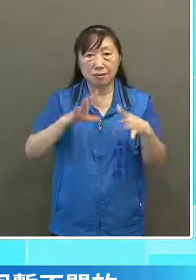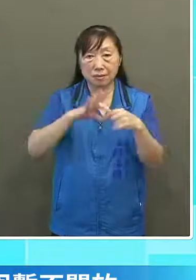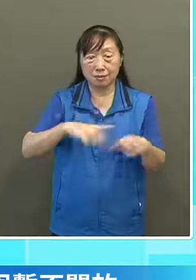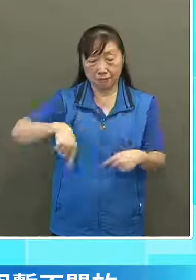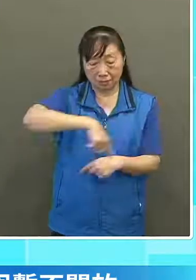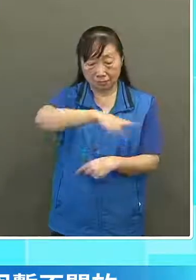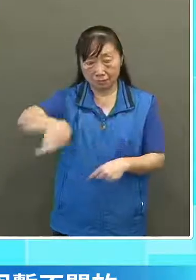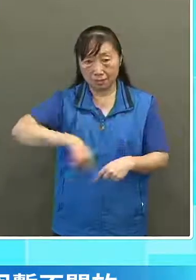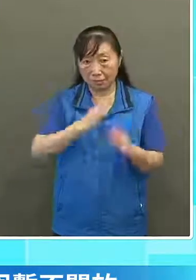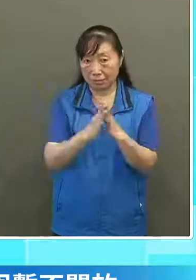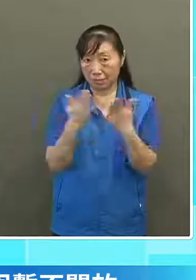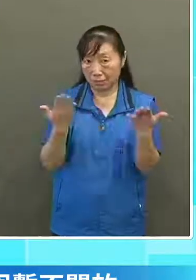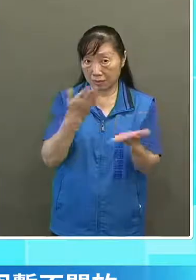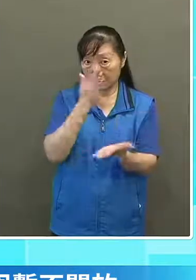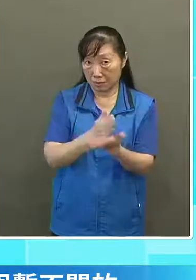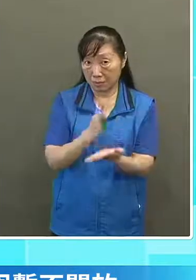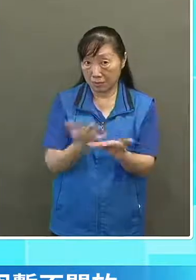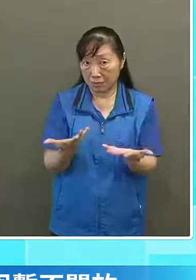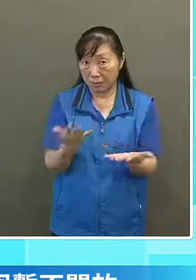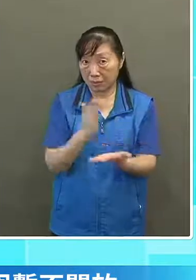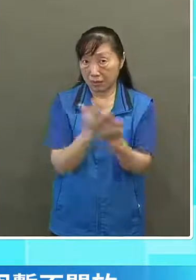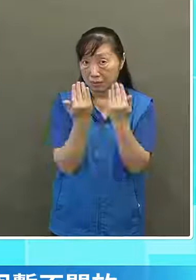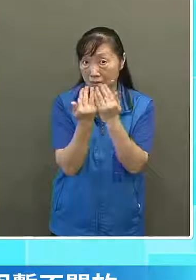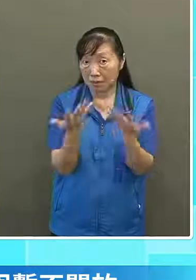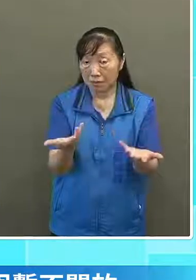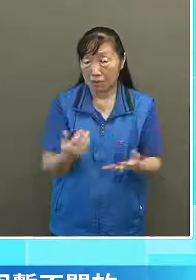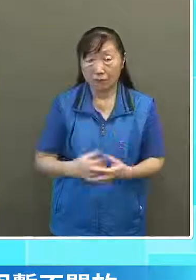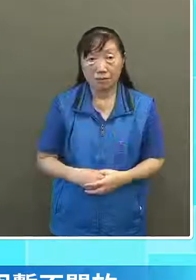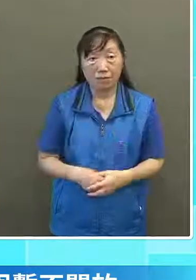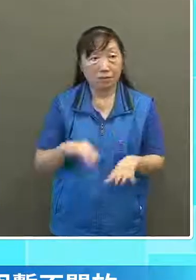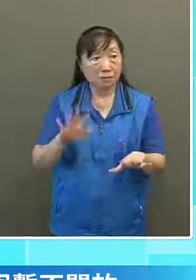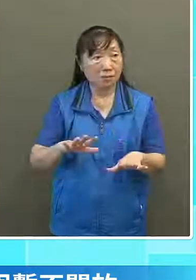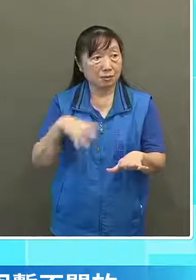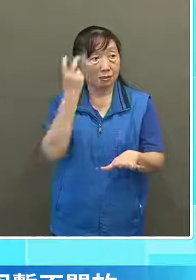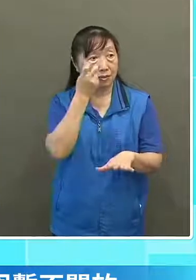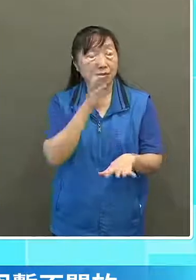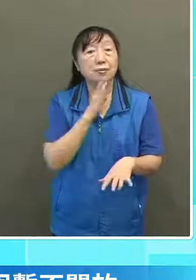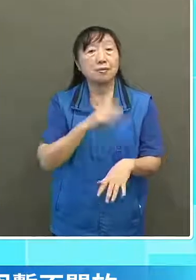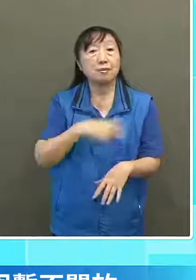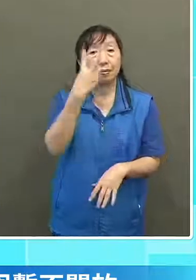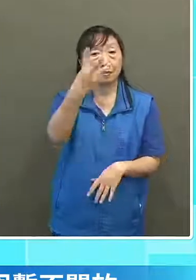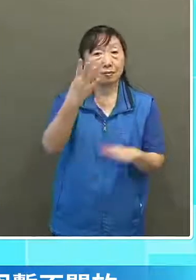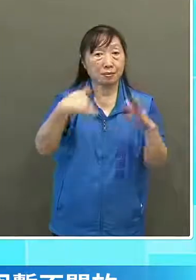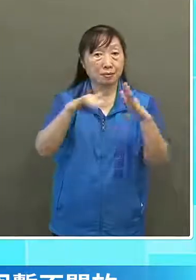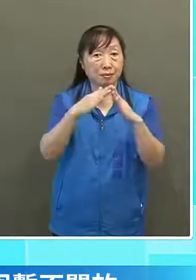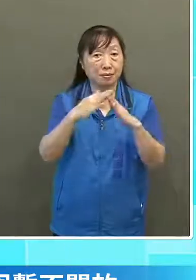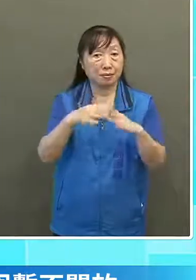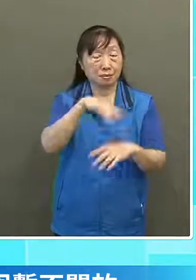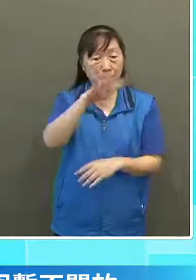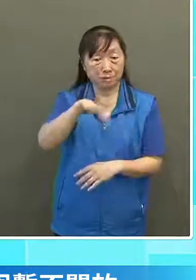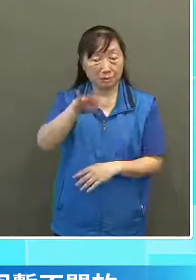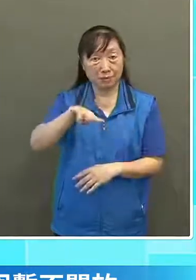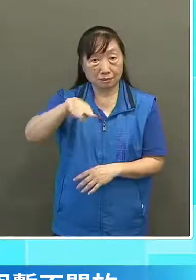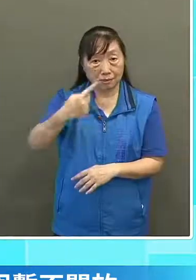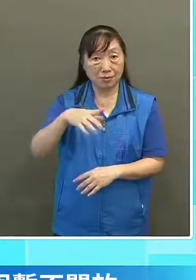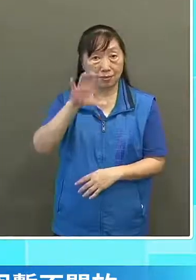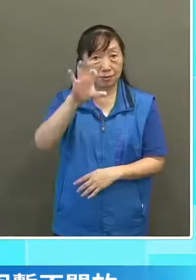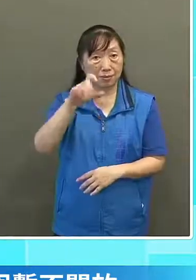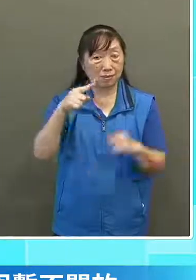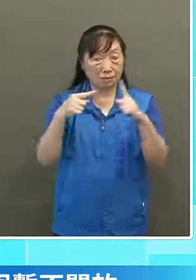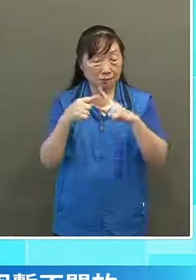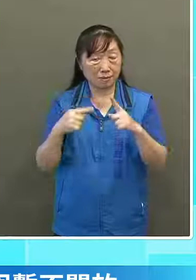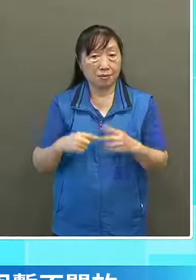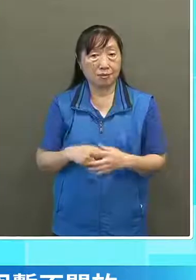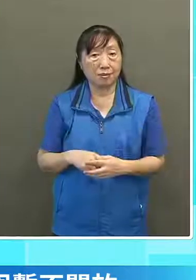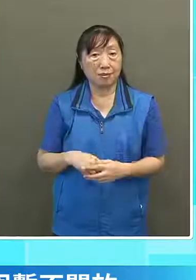或全市的停课吗？ 经我们调查，今天有3所学校4199位学